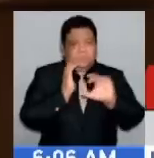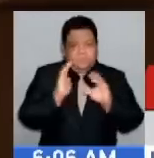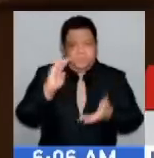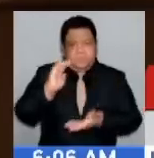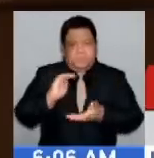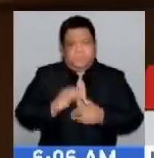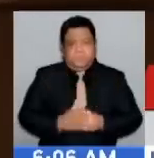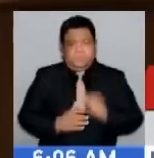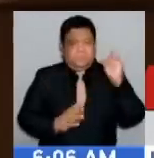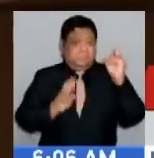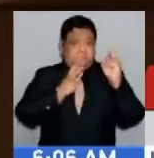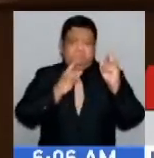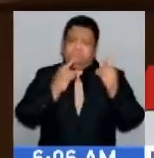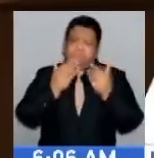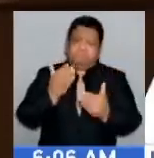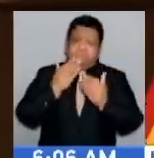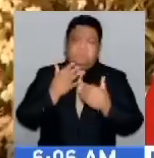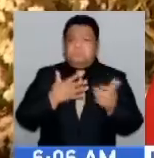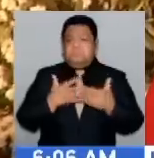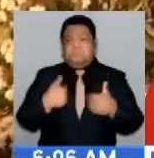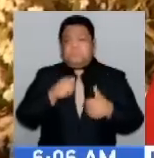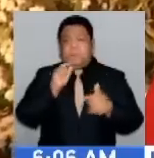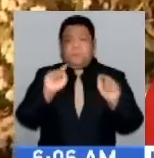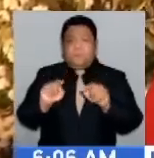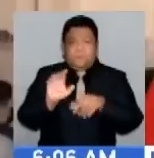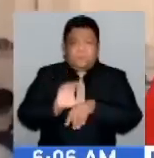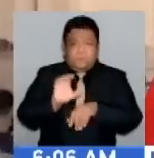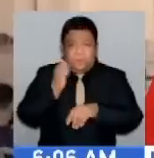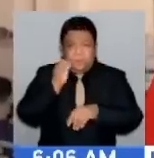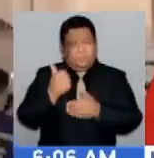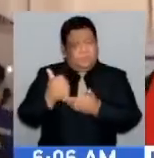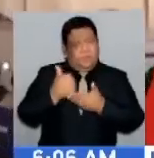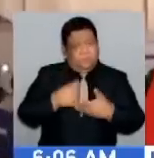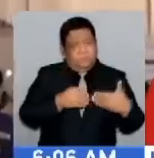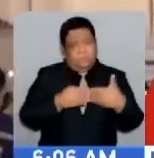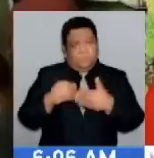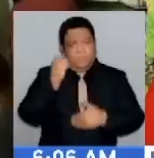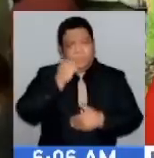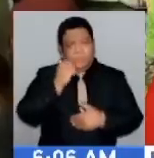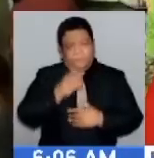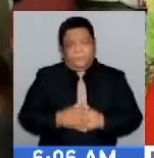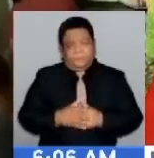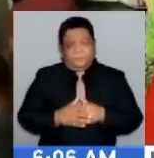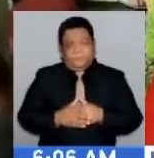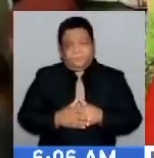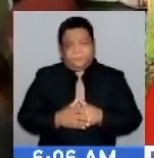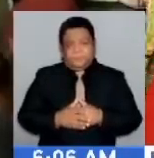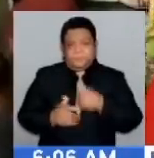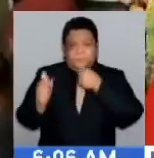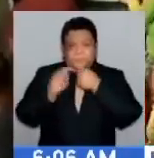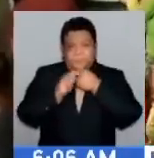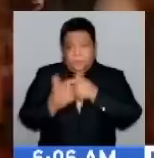ako lagi nagsisimba, may gabay siya lagi. Alauna na madaling araw natapos ang huling banal na misa. Sa tala ng Quiapo